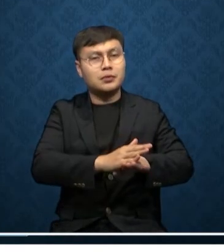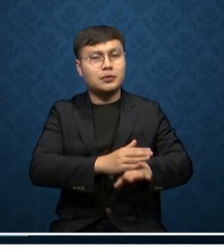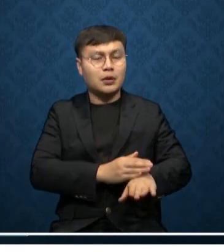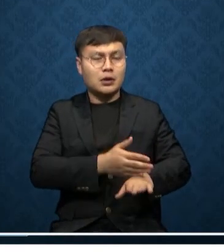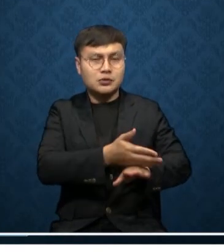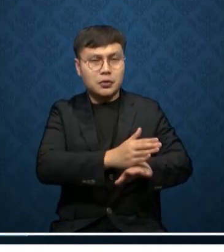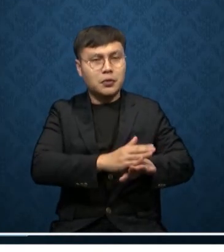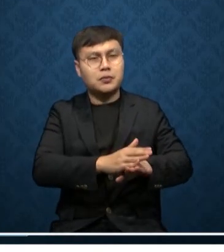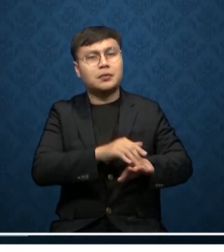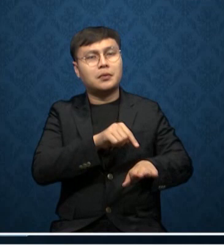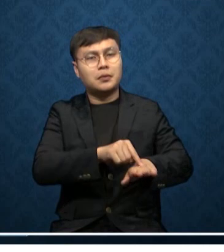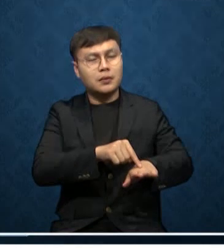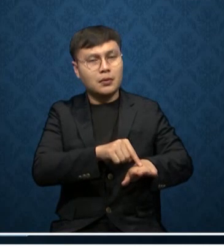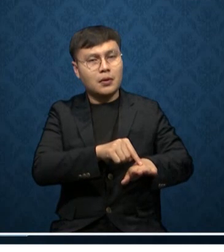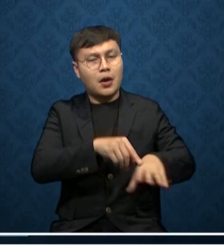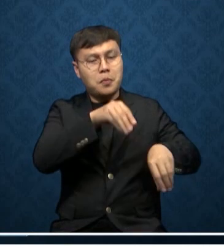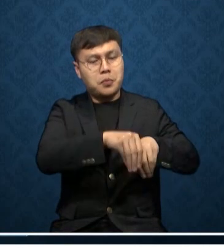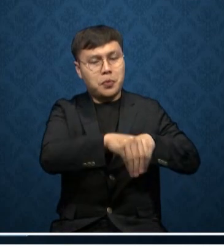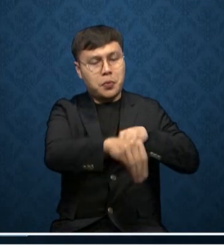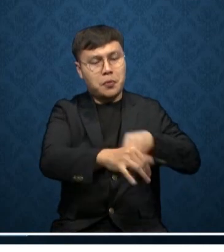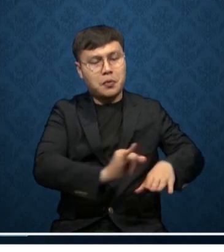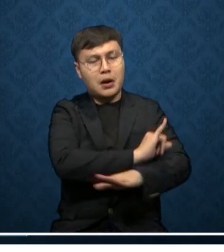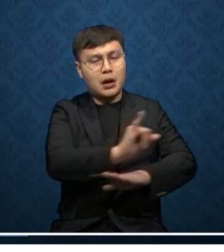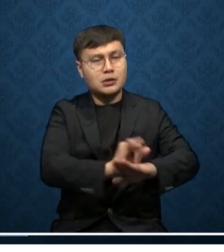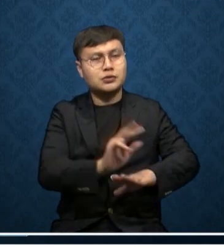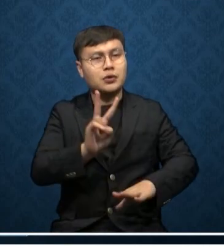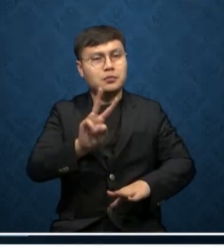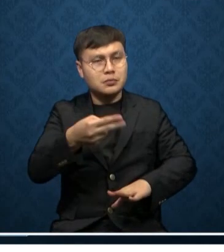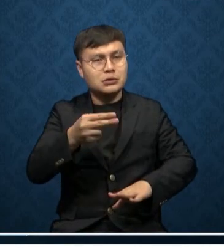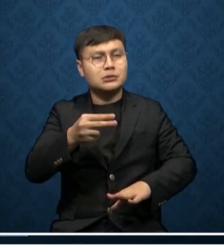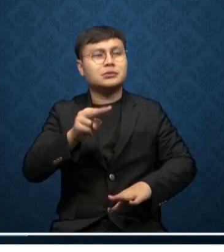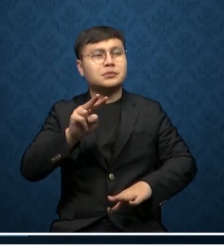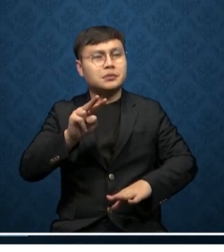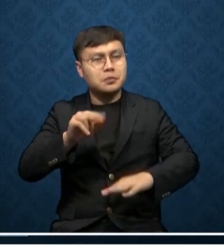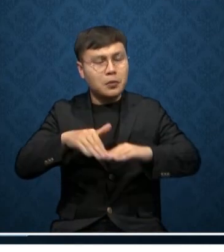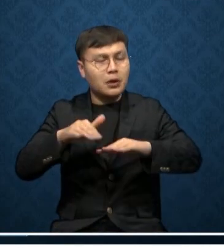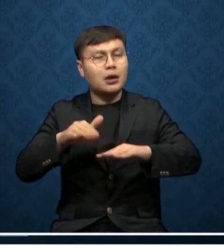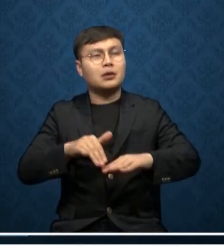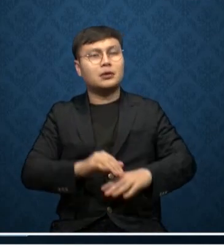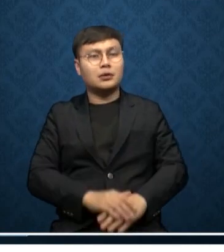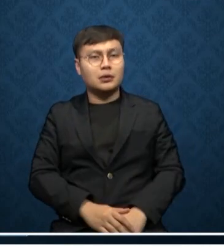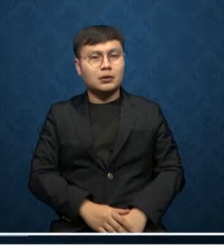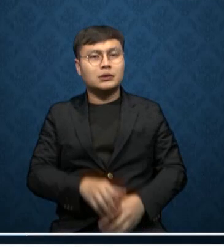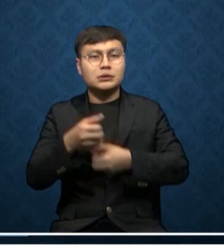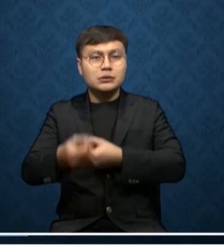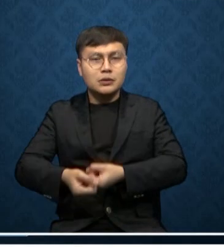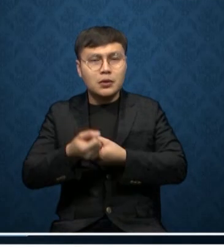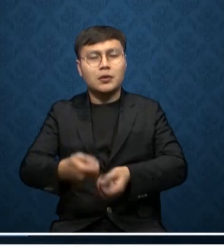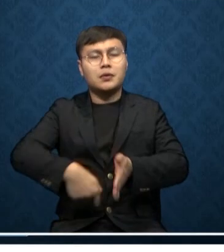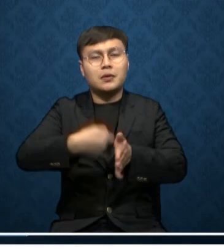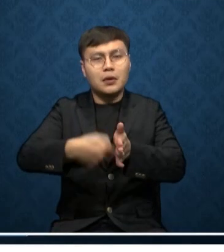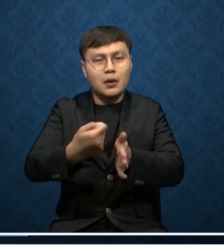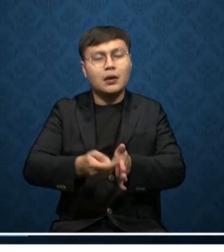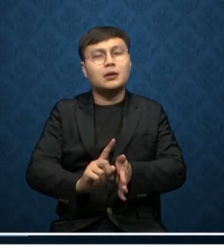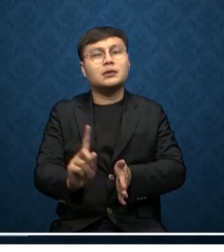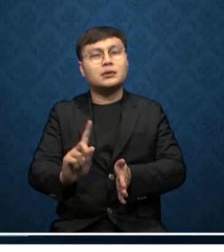ครับมีพื้นที่ปลูกทั้งจังหวัดประมาณ 28,000กว่าไร่เกษตรกร 1885รายนะครับในจำนวนนี้มีเงื่อนไขในการเข้า